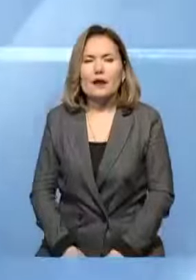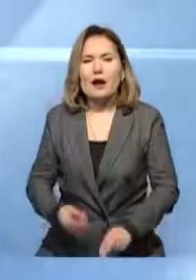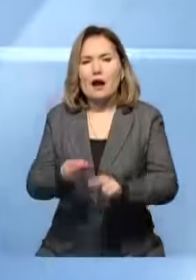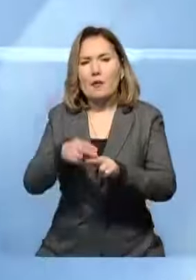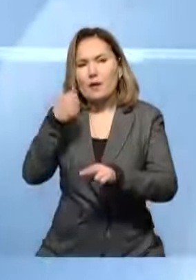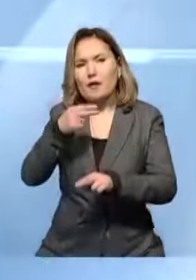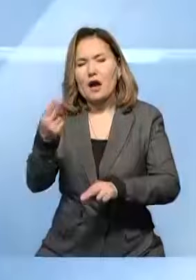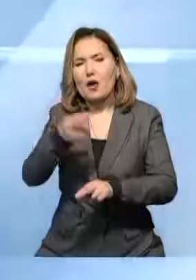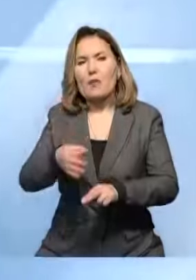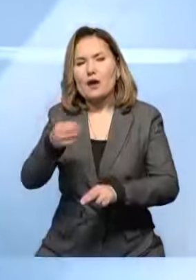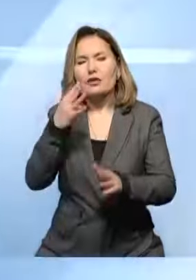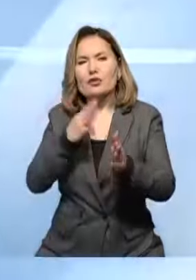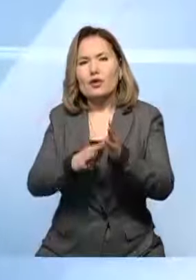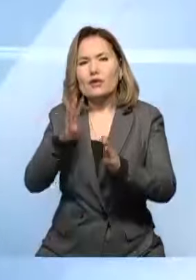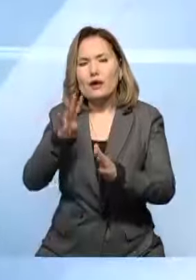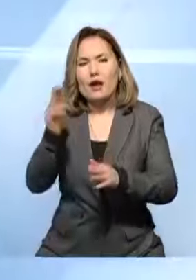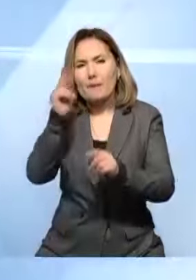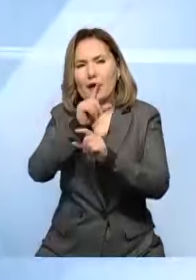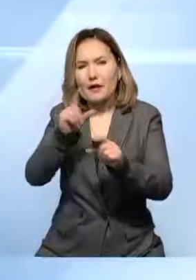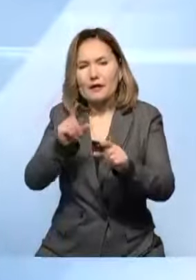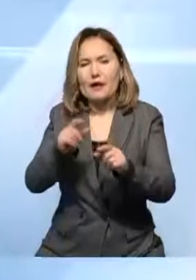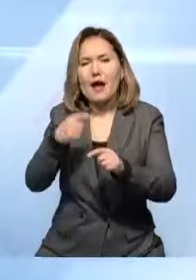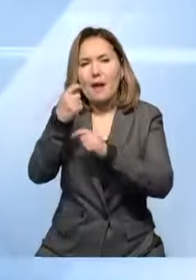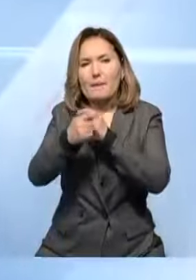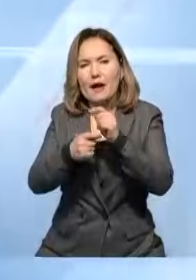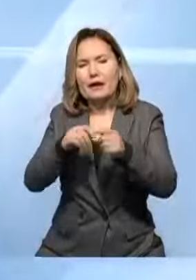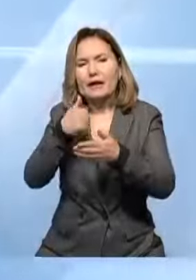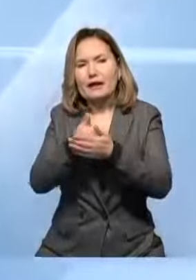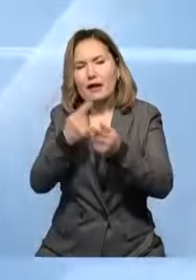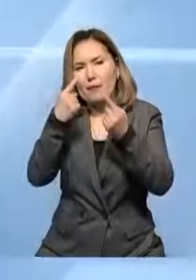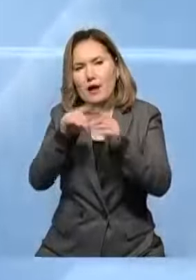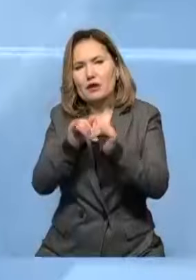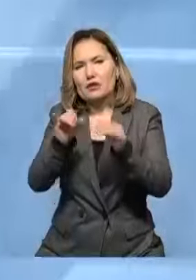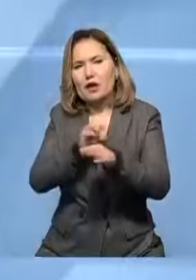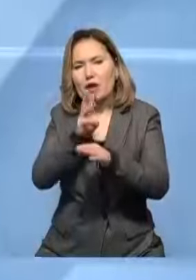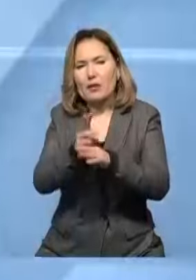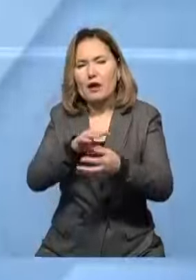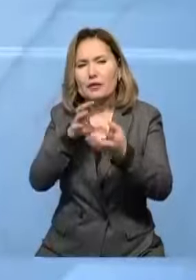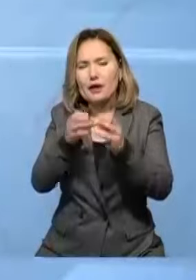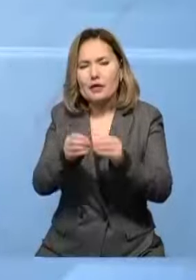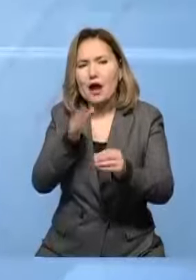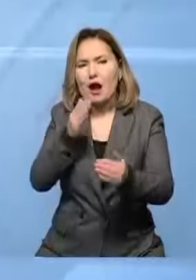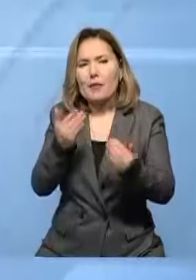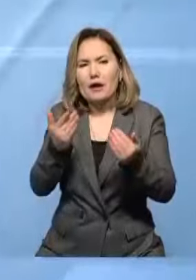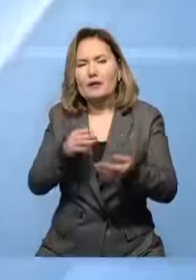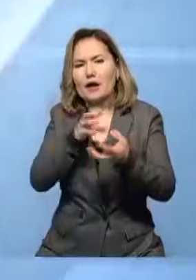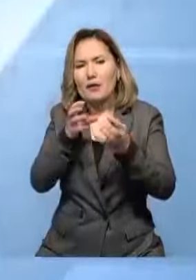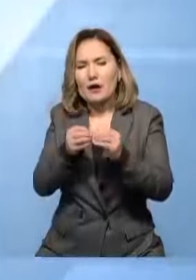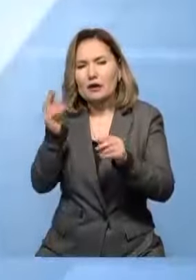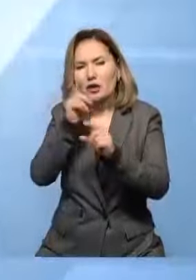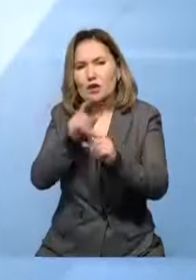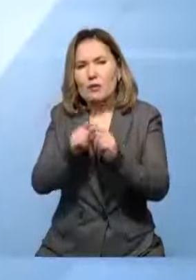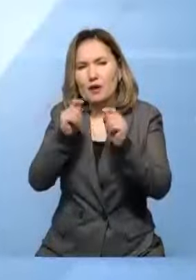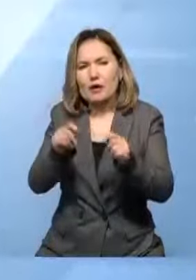Биыл Ақмола облысындағы 94 мектептің материалдық техникалық базасы жаңартылады. Сондай-ақ бірнешеуінде заман талабына сай сынып